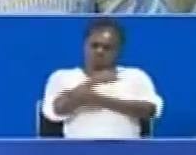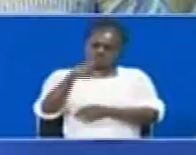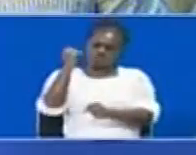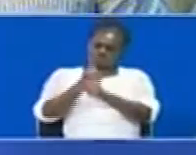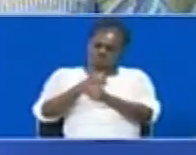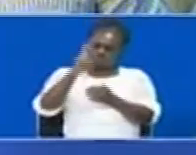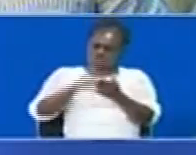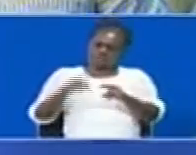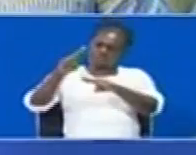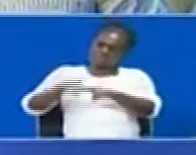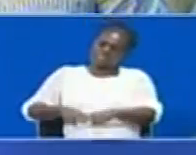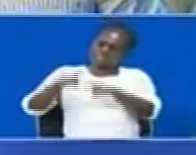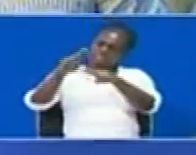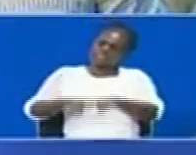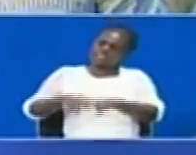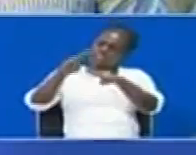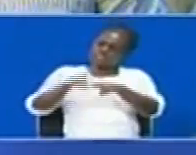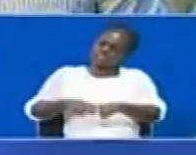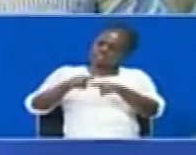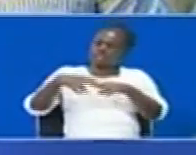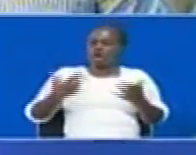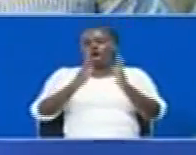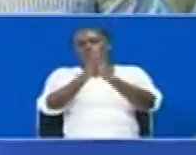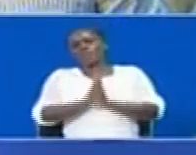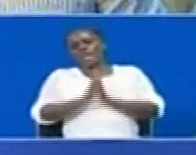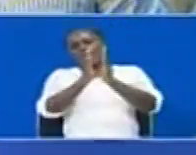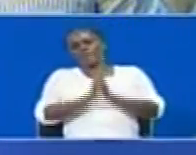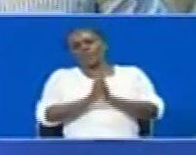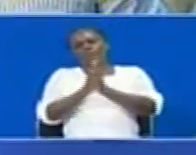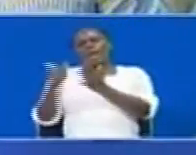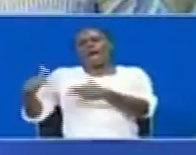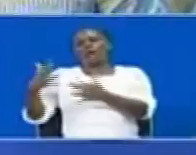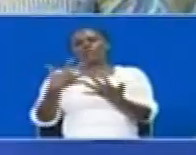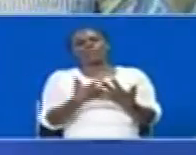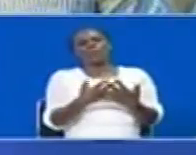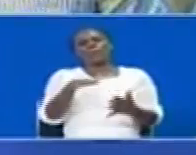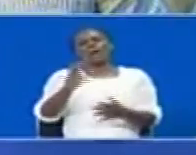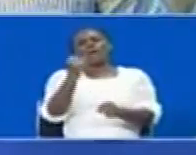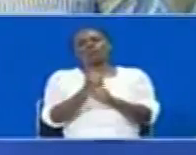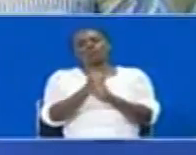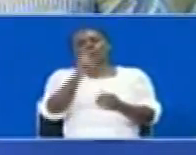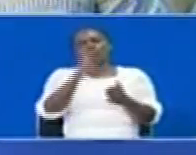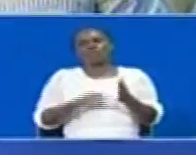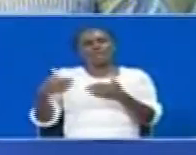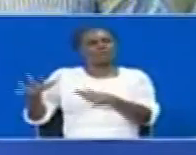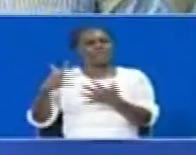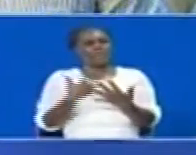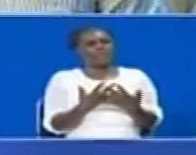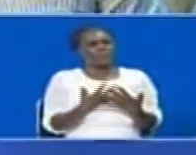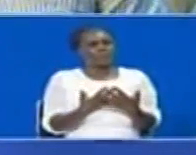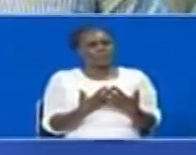haswa? Mtaenda tu mkae hapo nje ya gereza, mtafanya maombi, ni nini haswa ambacho mtakuwa mnafanya nje ya magereza haya?